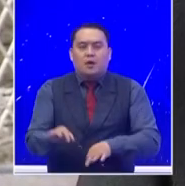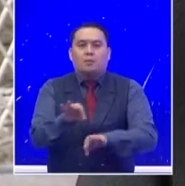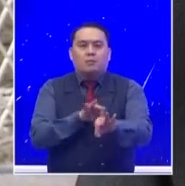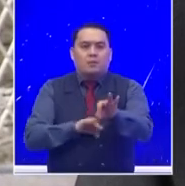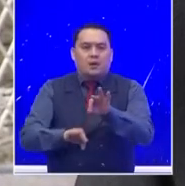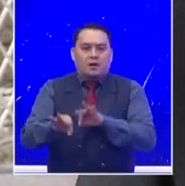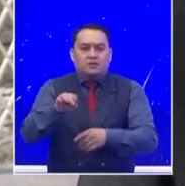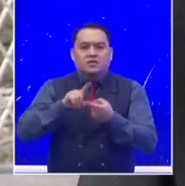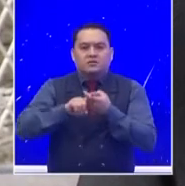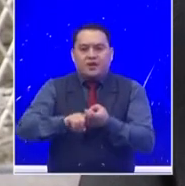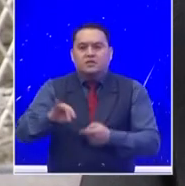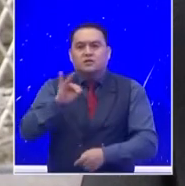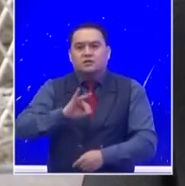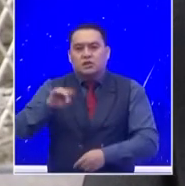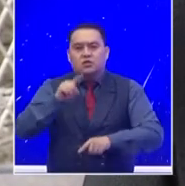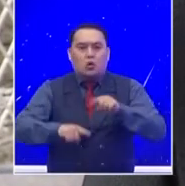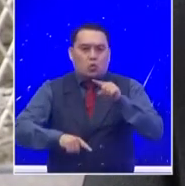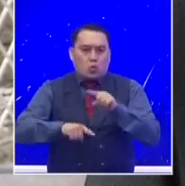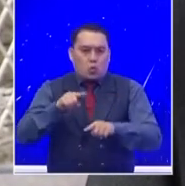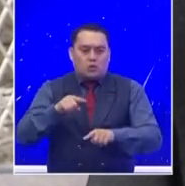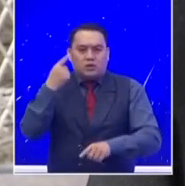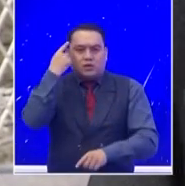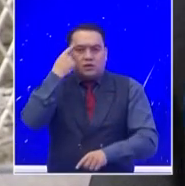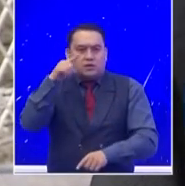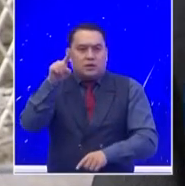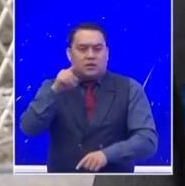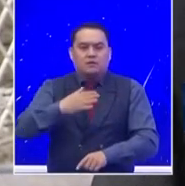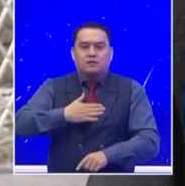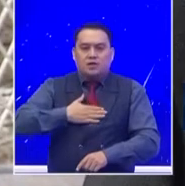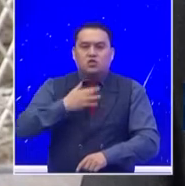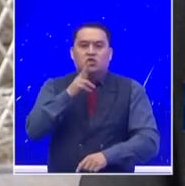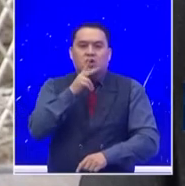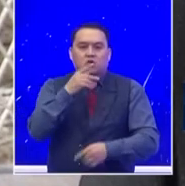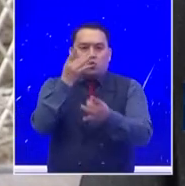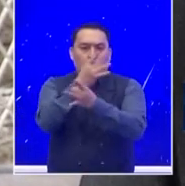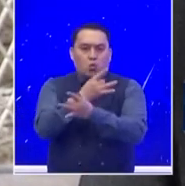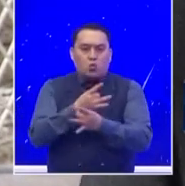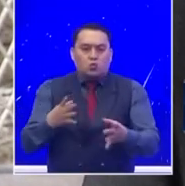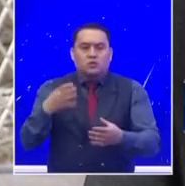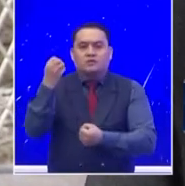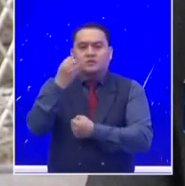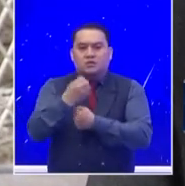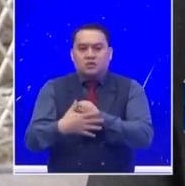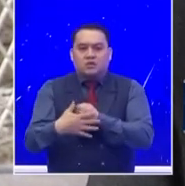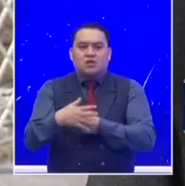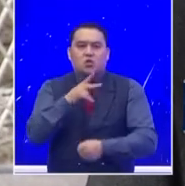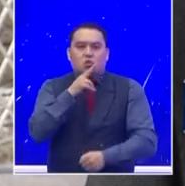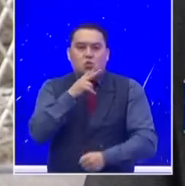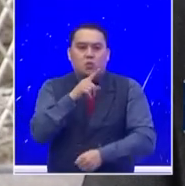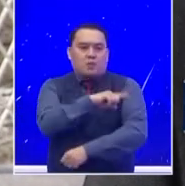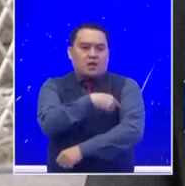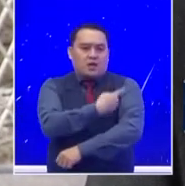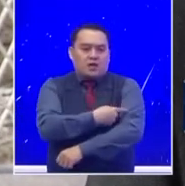«Связь с исторической родиной», по инициативе нашего корейского культурного центра, южнокорейская